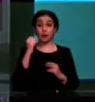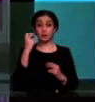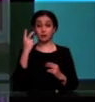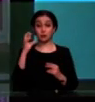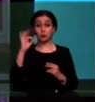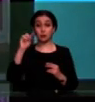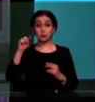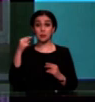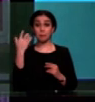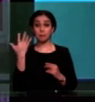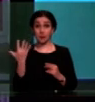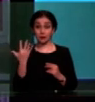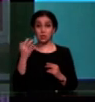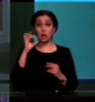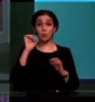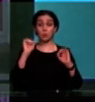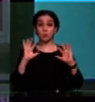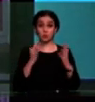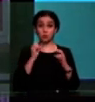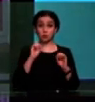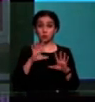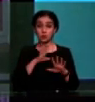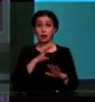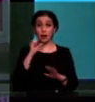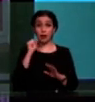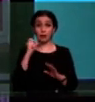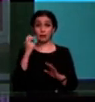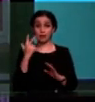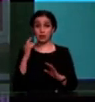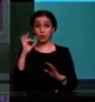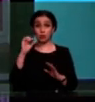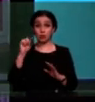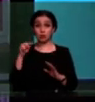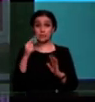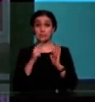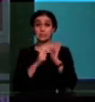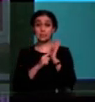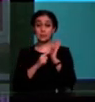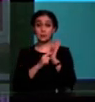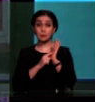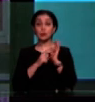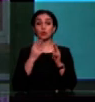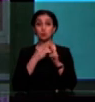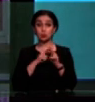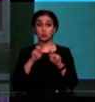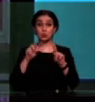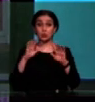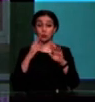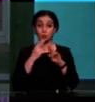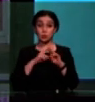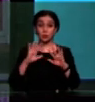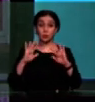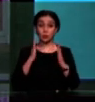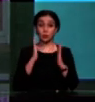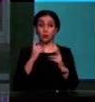– 0,5. И вероятность события А3 равно 0,7. Найти вероятность того, что